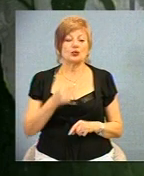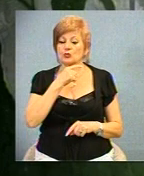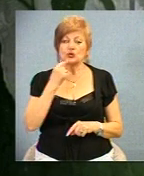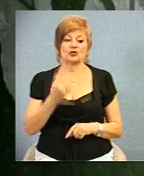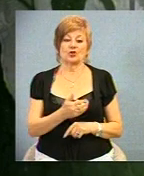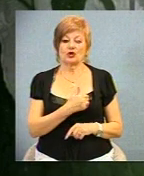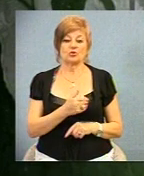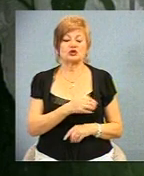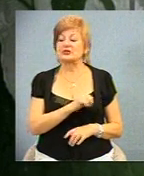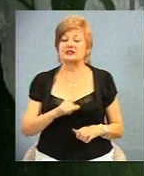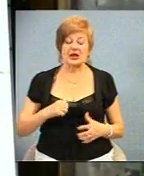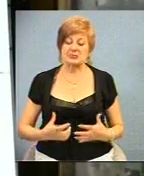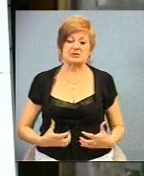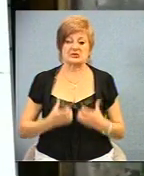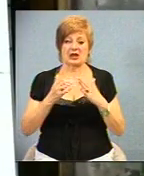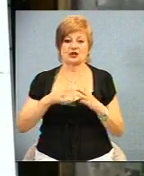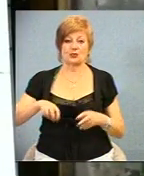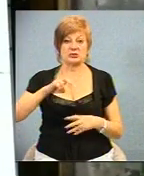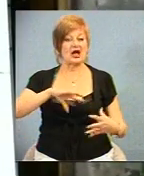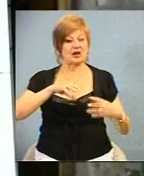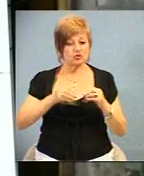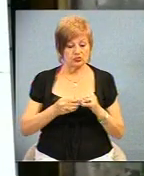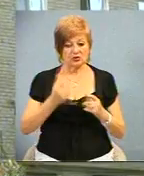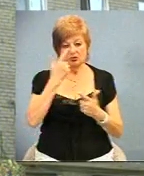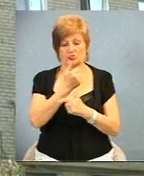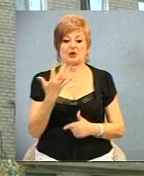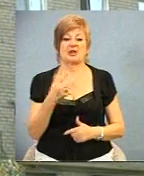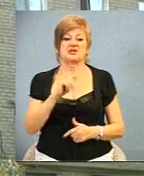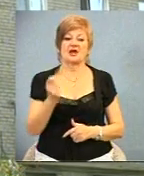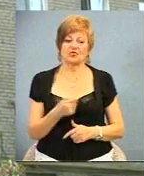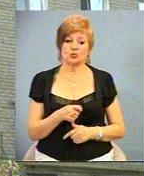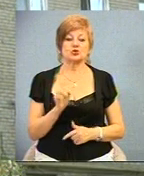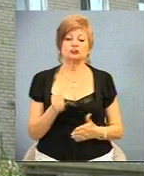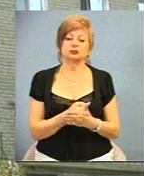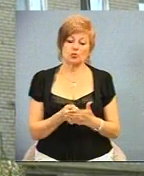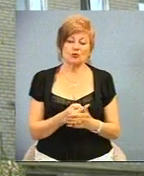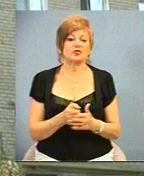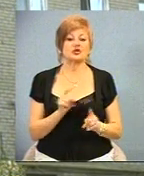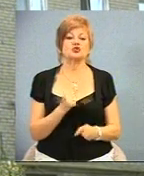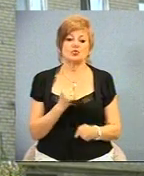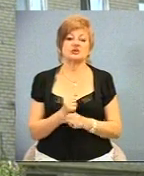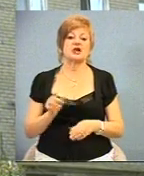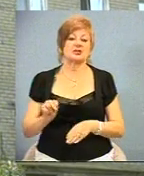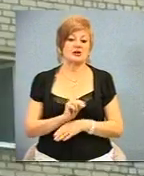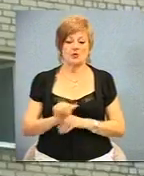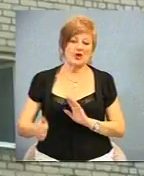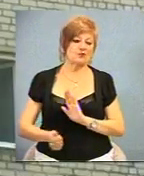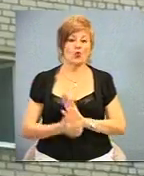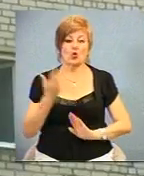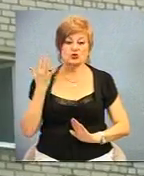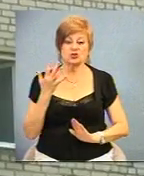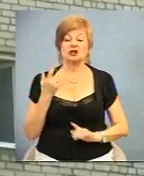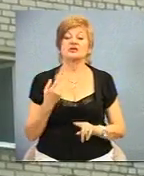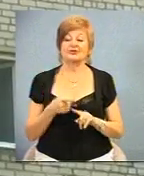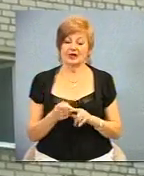звання найстрашнішого під'їзду. Результати конкурсу оголосять 5 серпня. І знову-таки домагатимуться, аби в них зробили ремонт першочергово. Адже, як